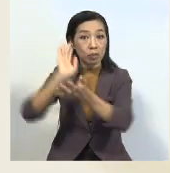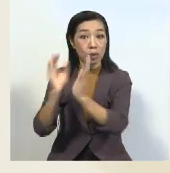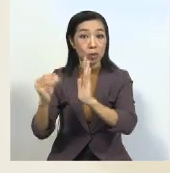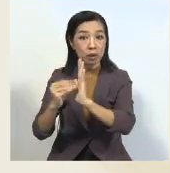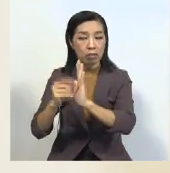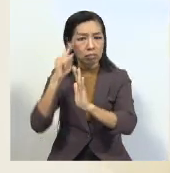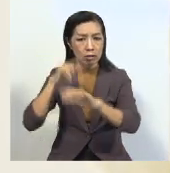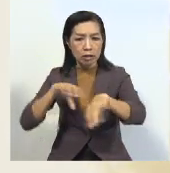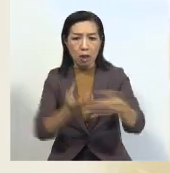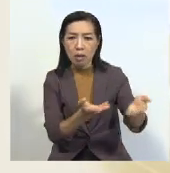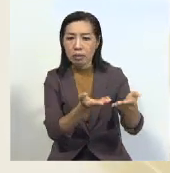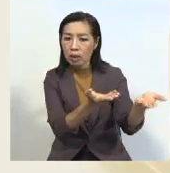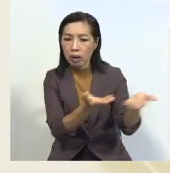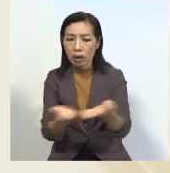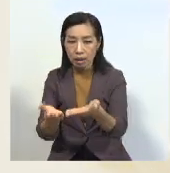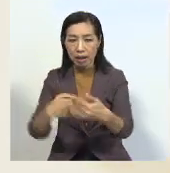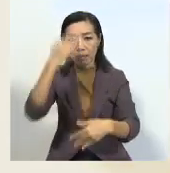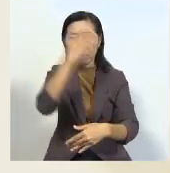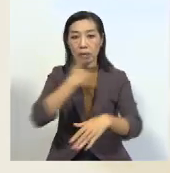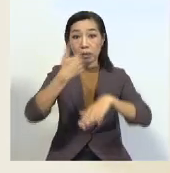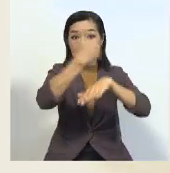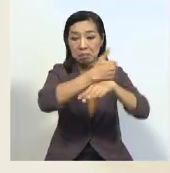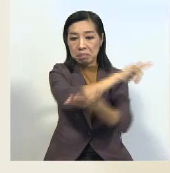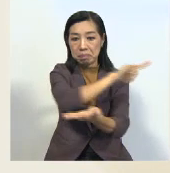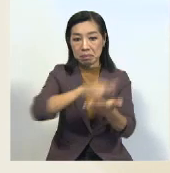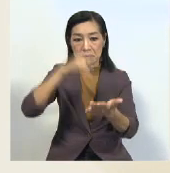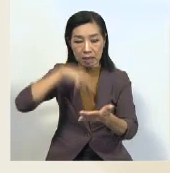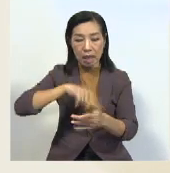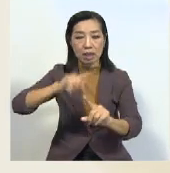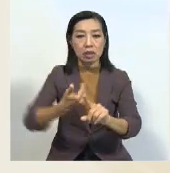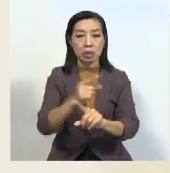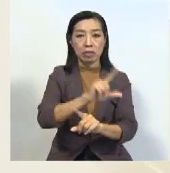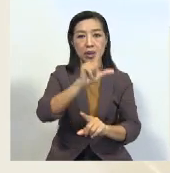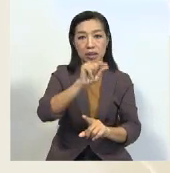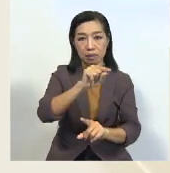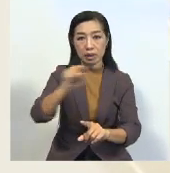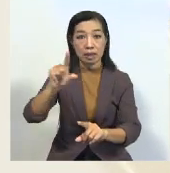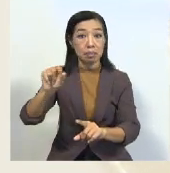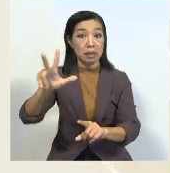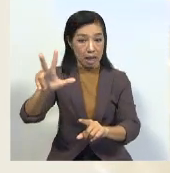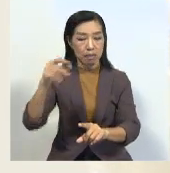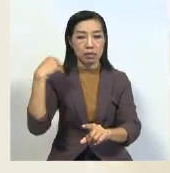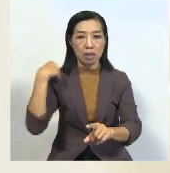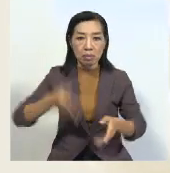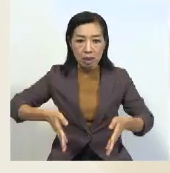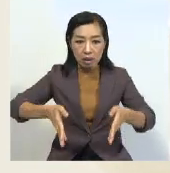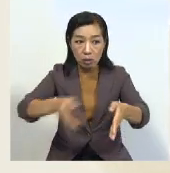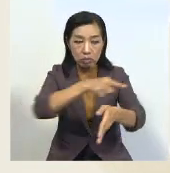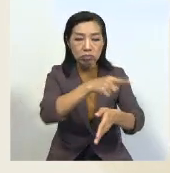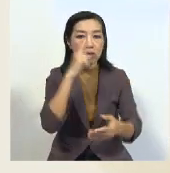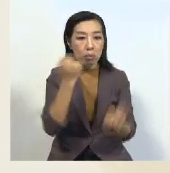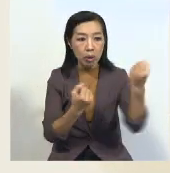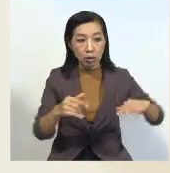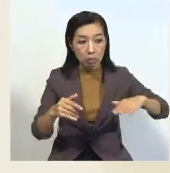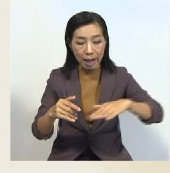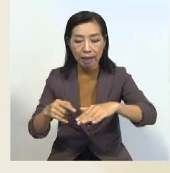ด็จพระสันตะปาปาฟรังซิสในระหว่างวันที่20ถึง23พฤศจิกายนนี้จะปิดการจราจรในเส้นทางที่พระองค์เสด็จผ่านเท่